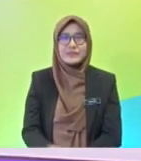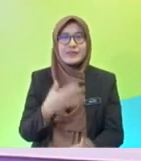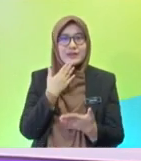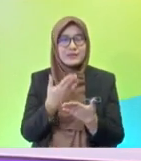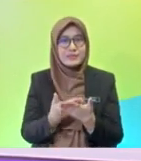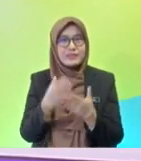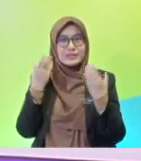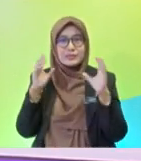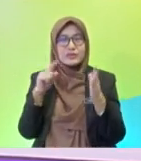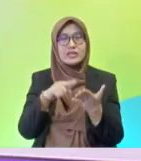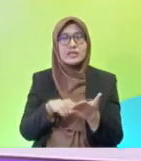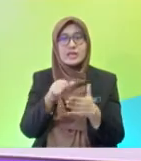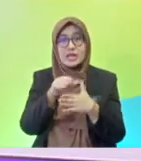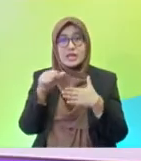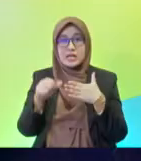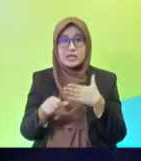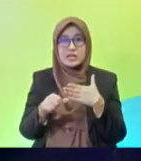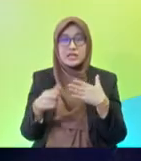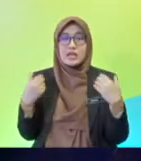yang terakhir